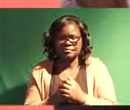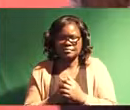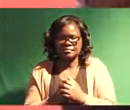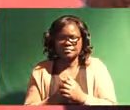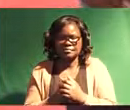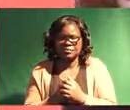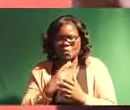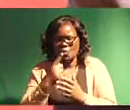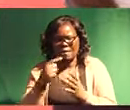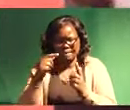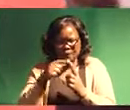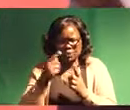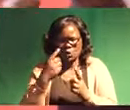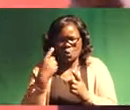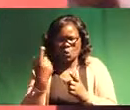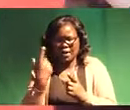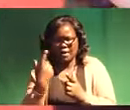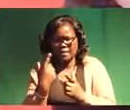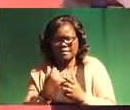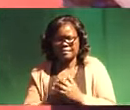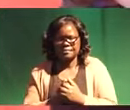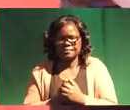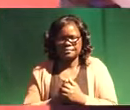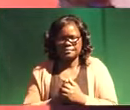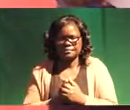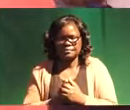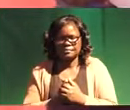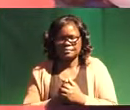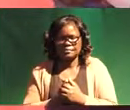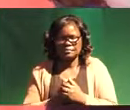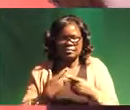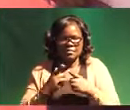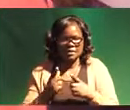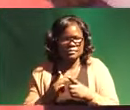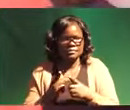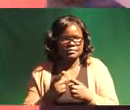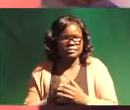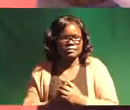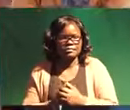mostly it's one point. Hata ukisimama hapa simama tu, lakini